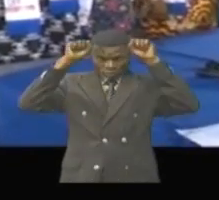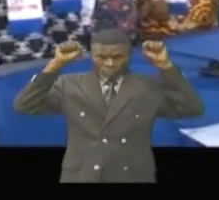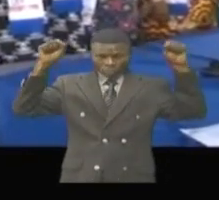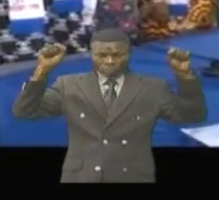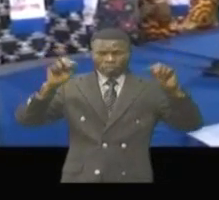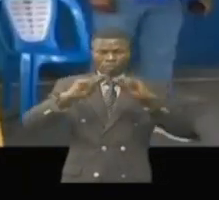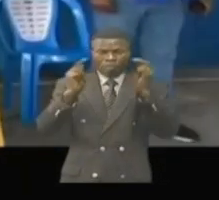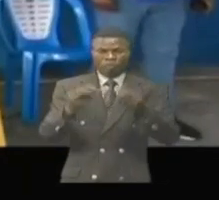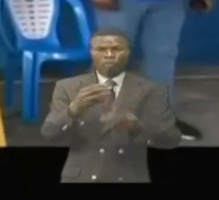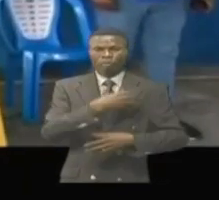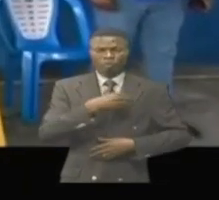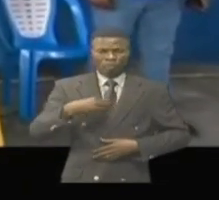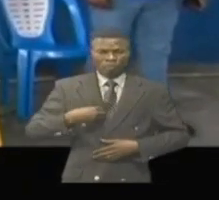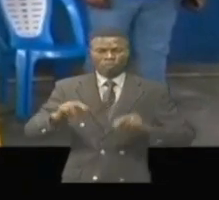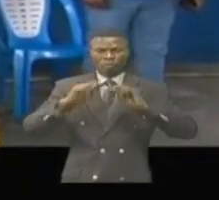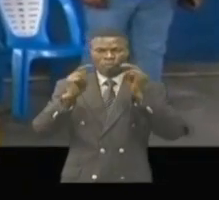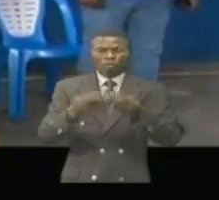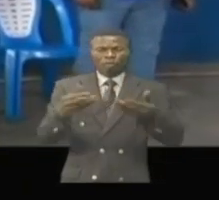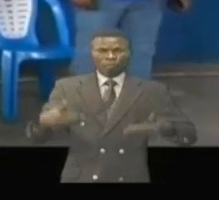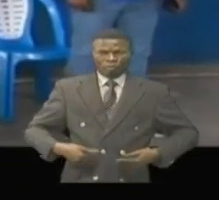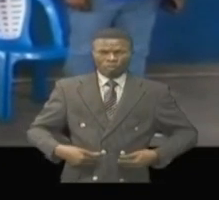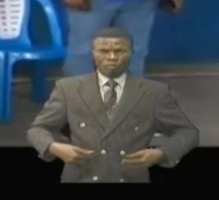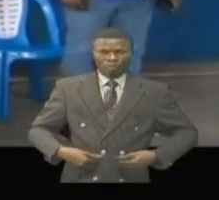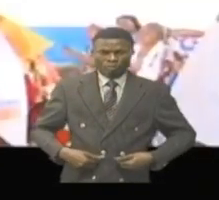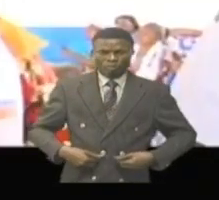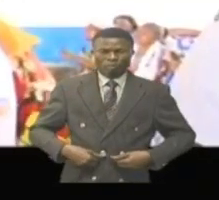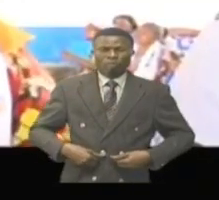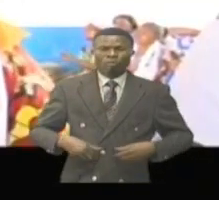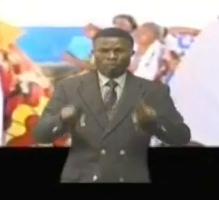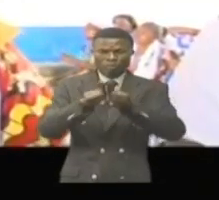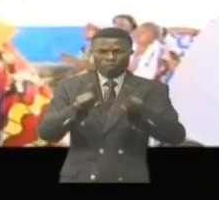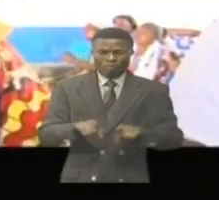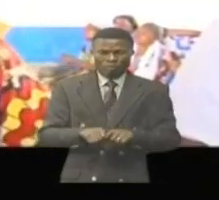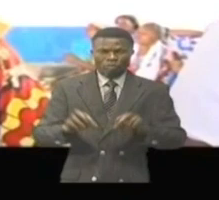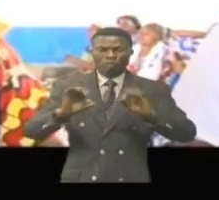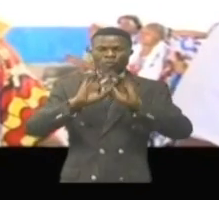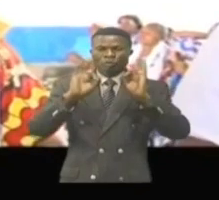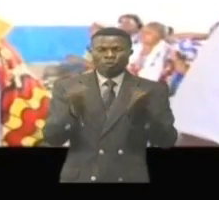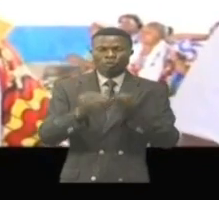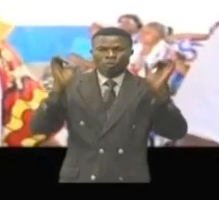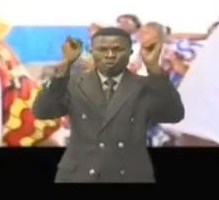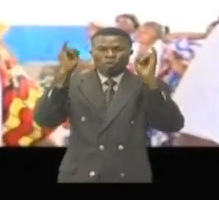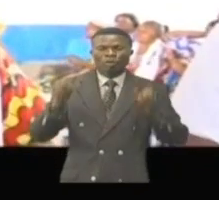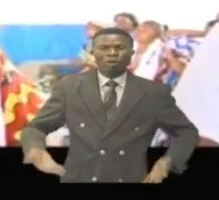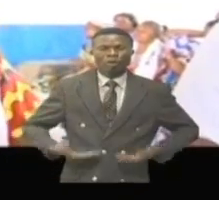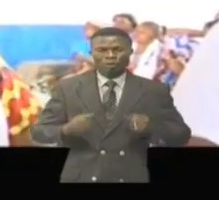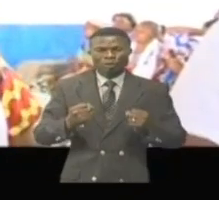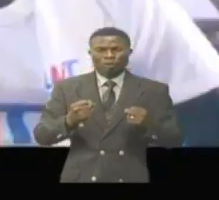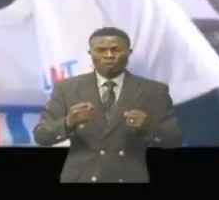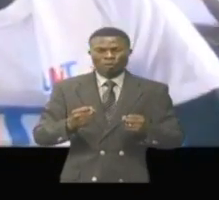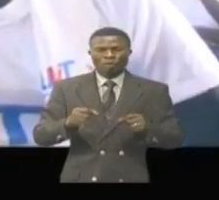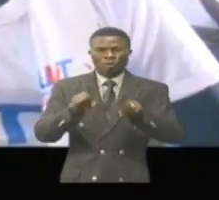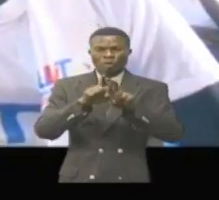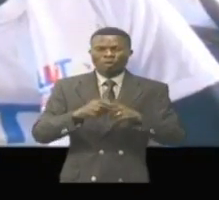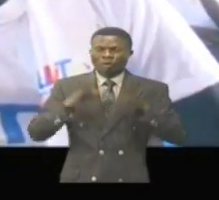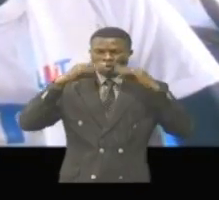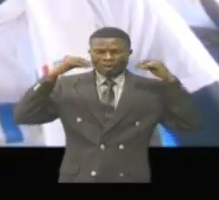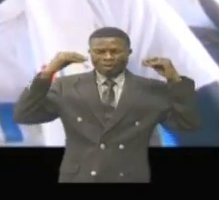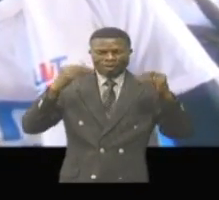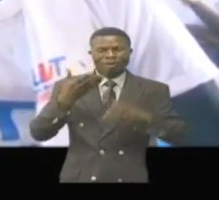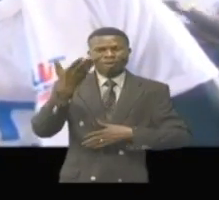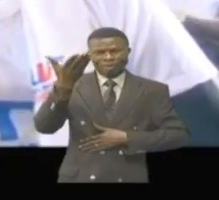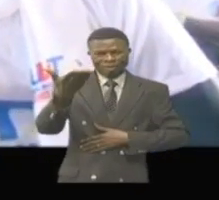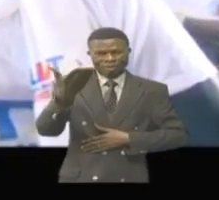des Femmes, Ligue des Jeunes et pourquoi pas l'Interfédéral, La Joie. Et les sourires s'élisaient sur leur